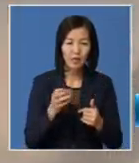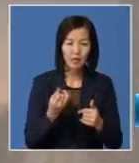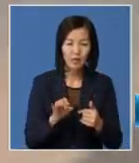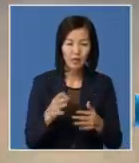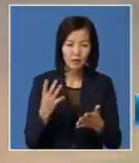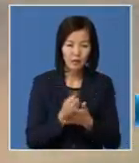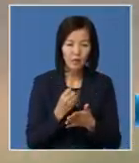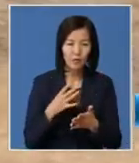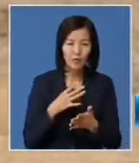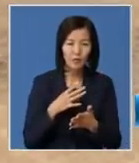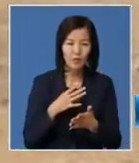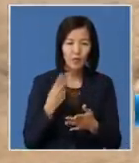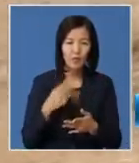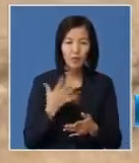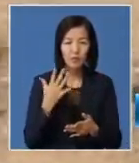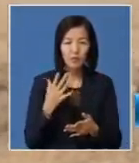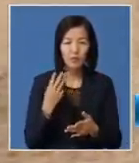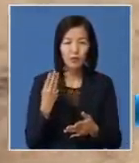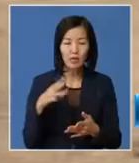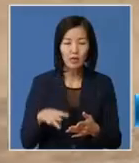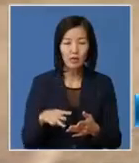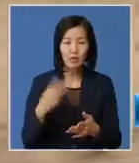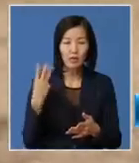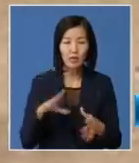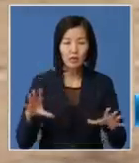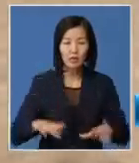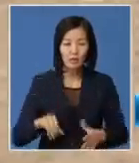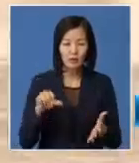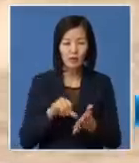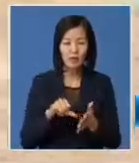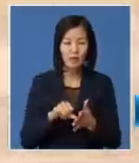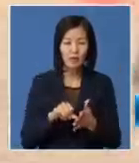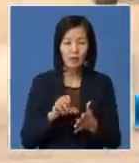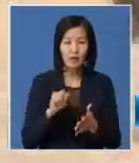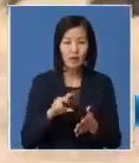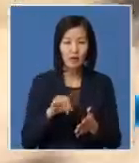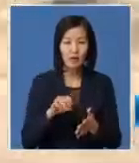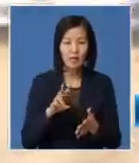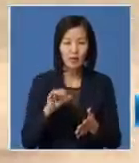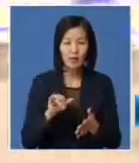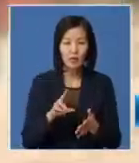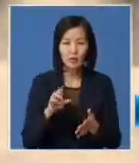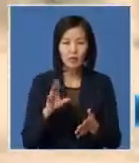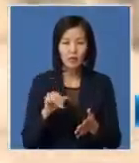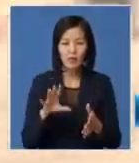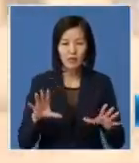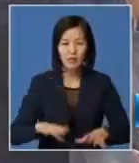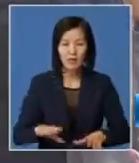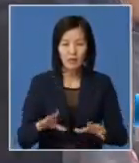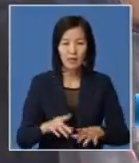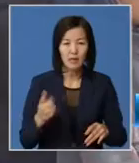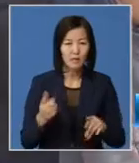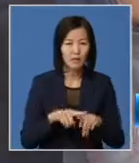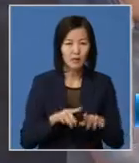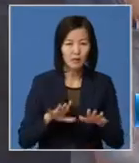Елдің делебесін қоздырған 25 шақырымдық бәйгеде 30 сәйгүлік бақ сынап, онда Әлинұр Назарбаевтың Қаратал атты жүйрігі мәре сызығын